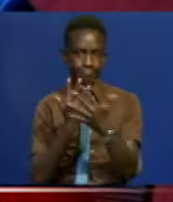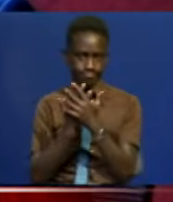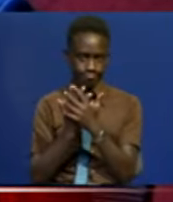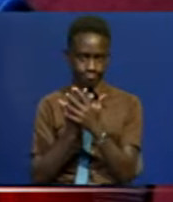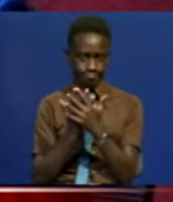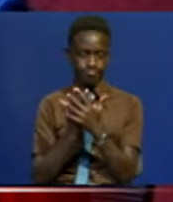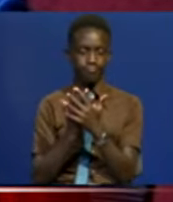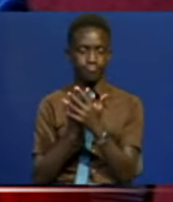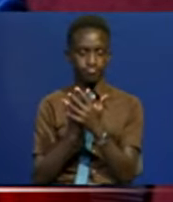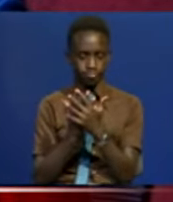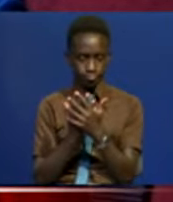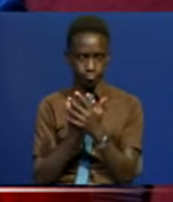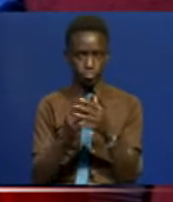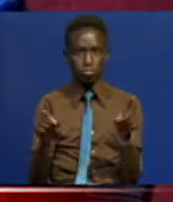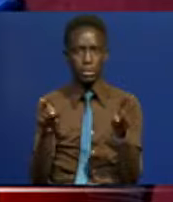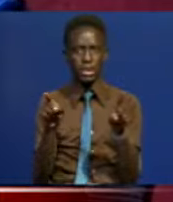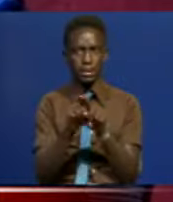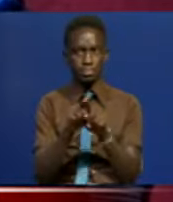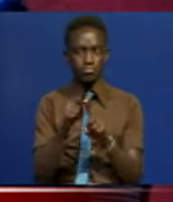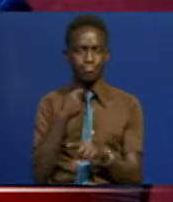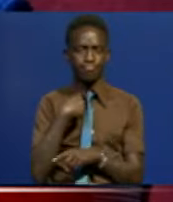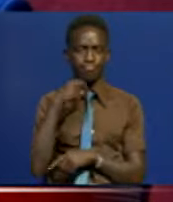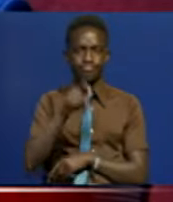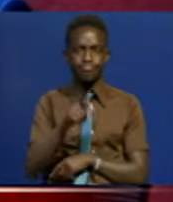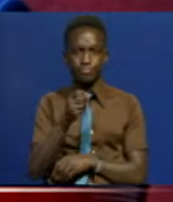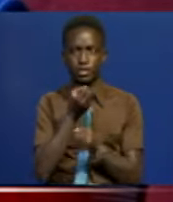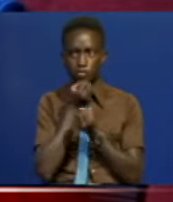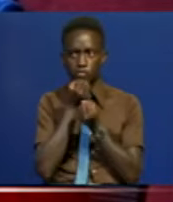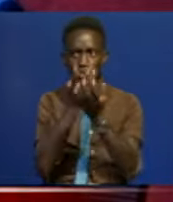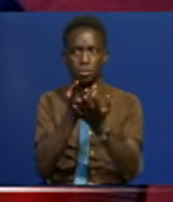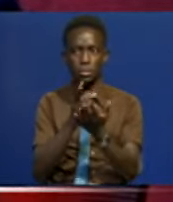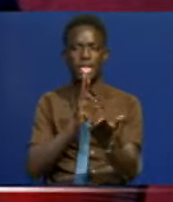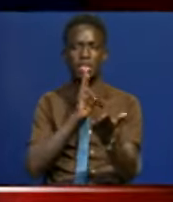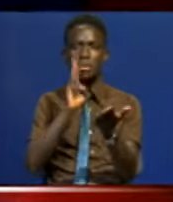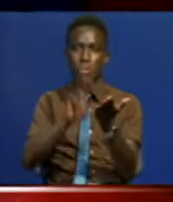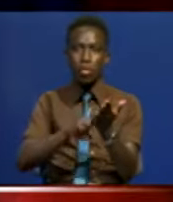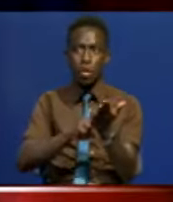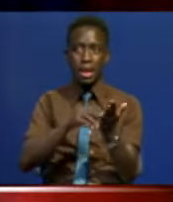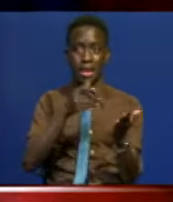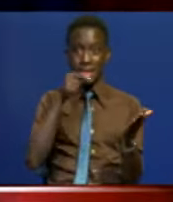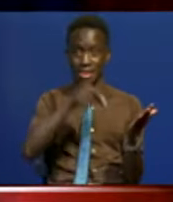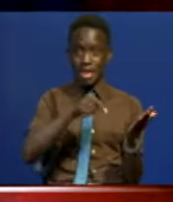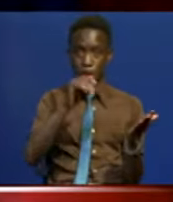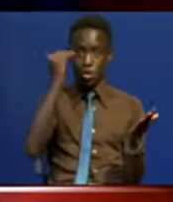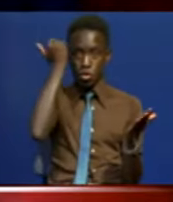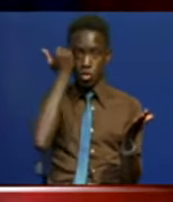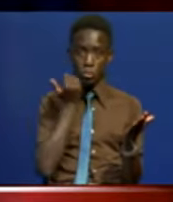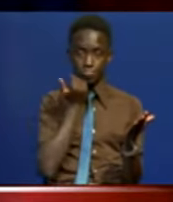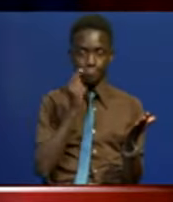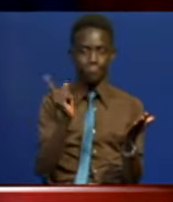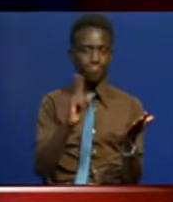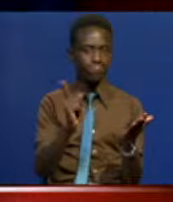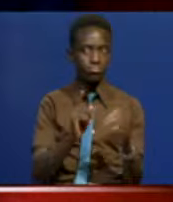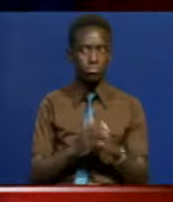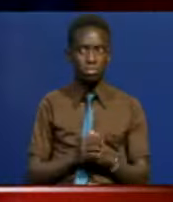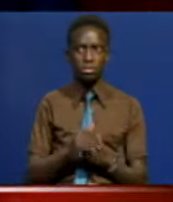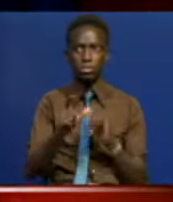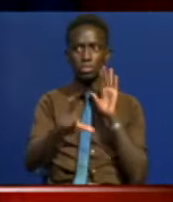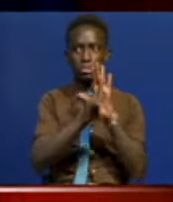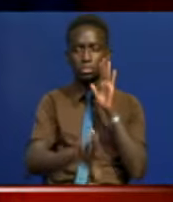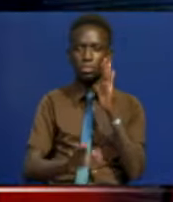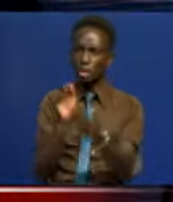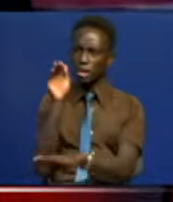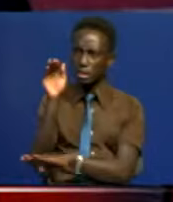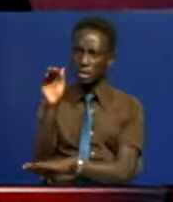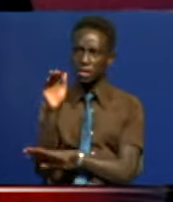However, I quick to note that the report is not binding to this court. Mawakili wake walikuwa wameomba mahakama kumpa